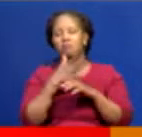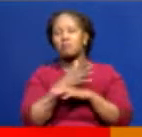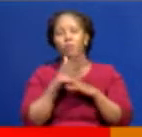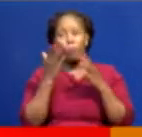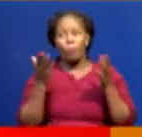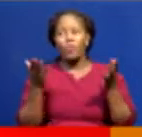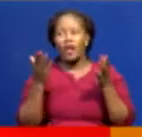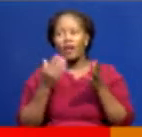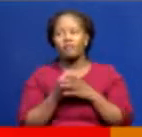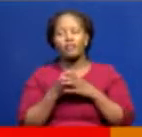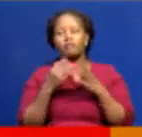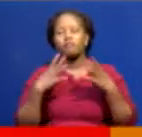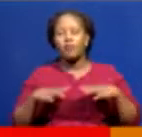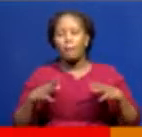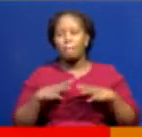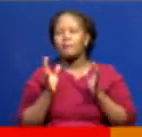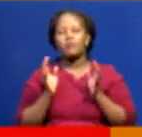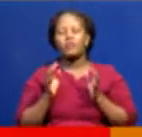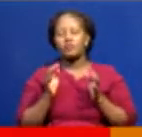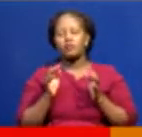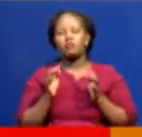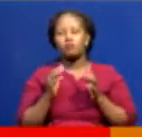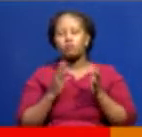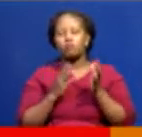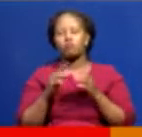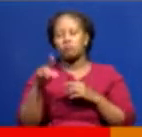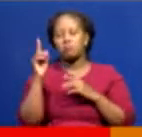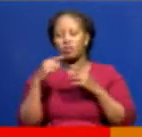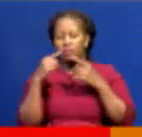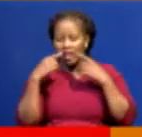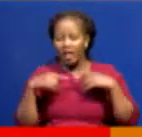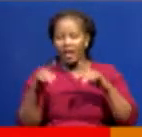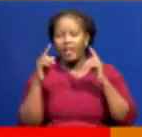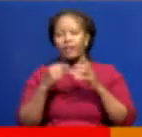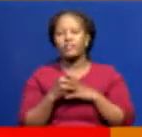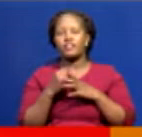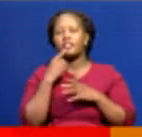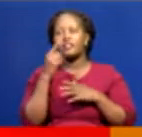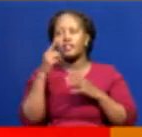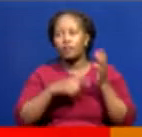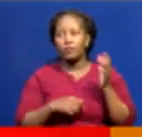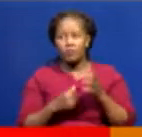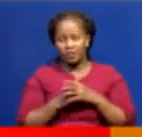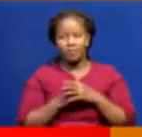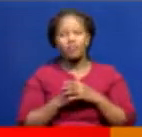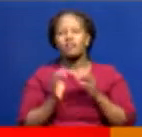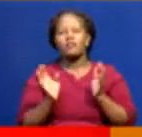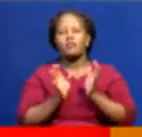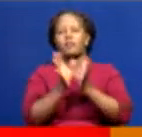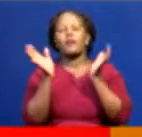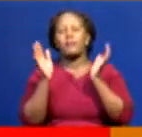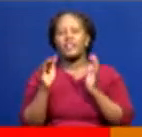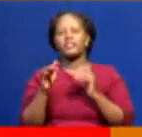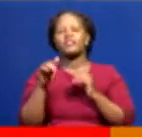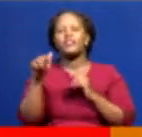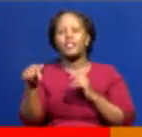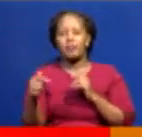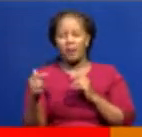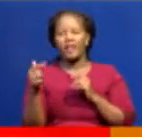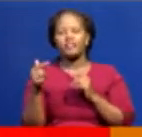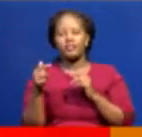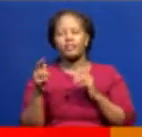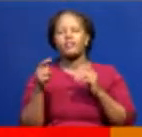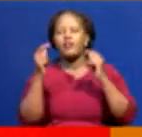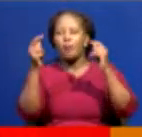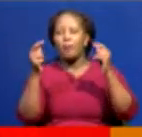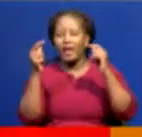na umma, walisema ya kwamba kupitia taarifa ya kwamba waliita kwa Kiingereza due to public demand, ya kwamba maandamano